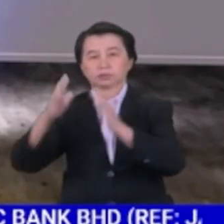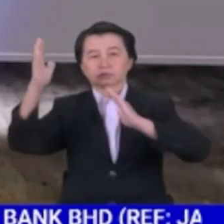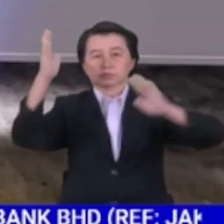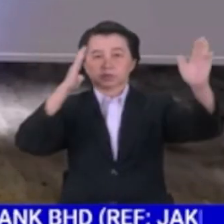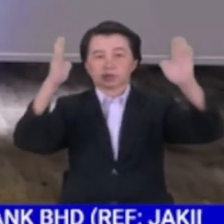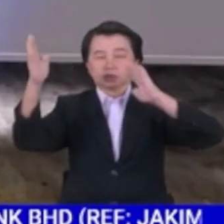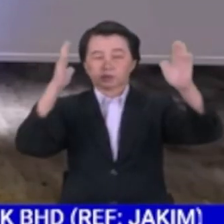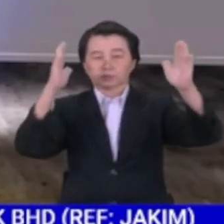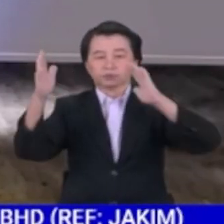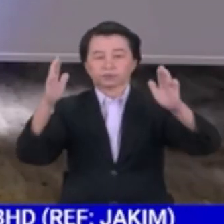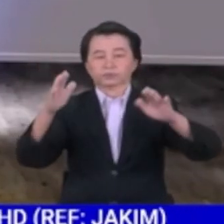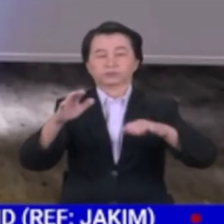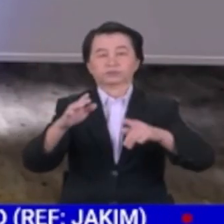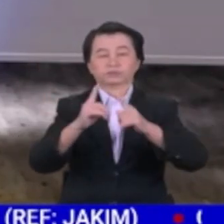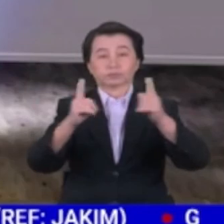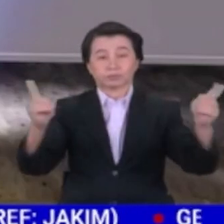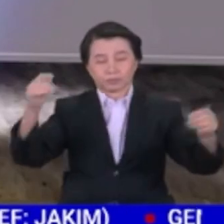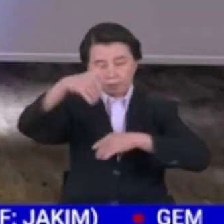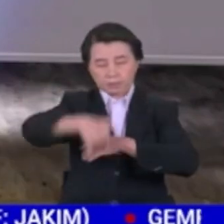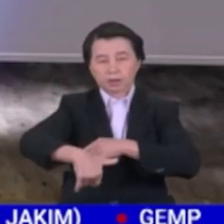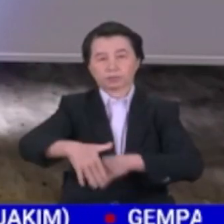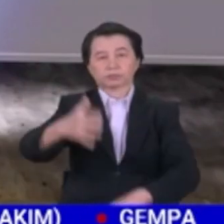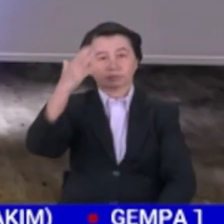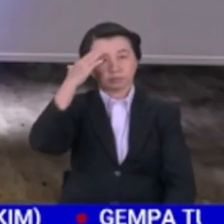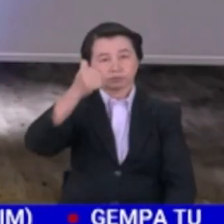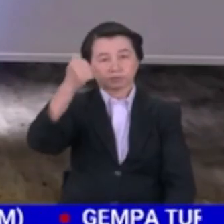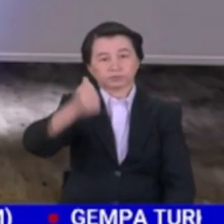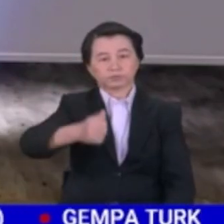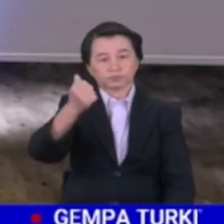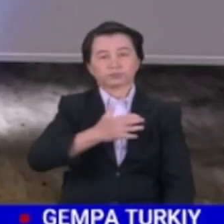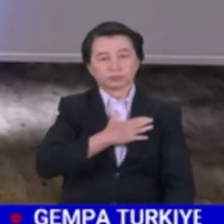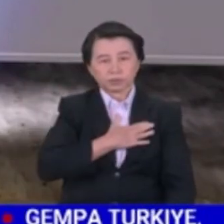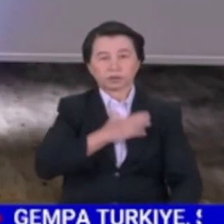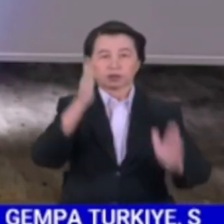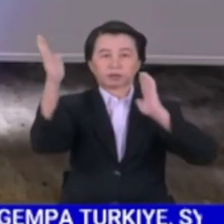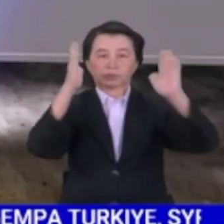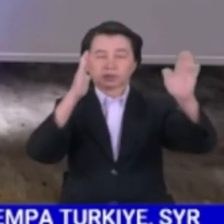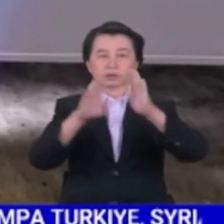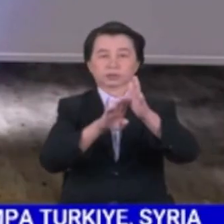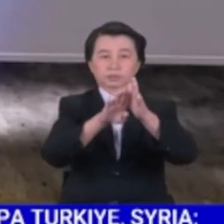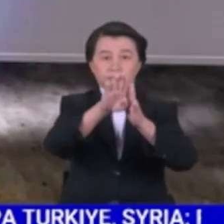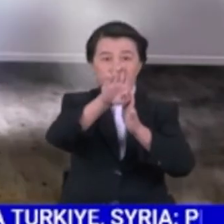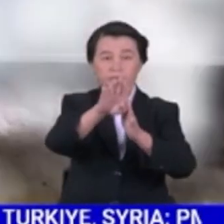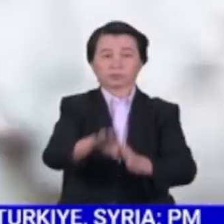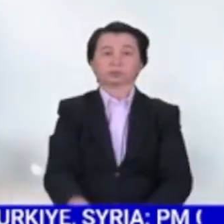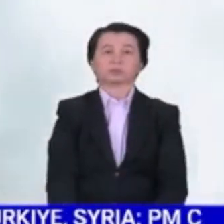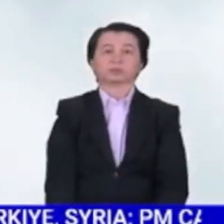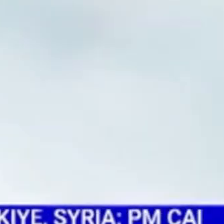bandar-bandar utama di seluruh Malaysia sepanjang malam nanti. Assalamualaikum dan salam Malaysia Madani.